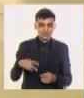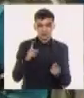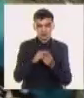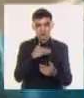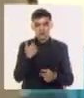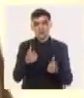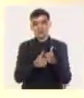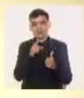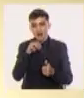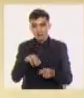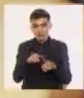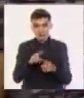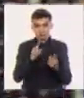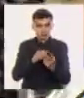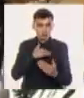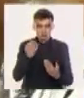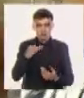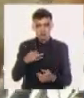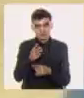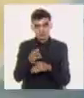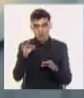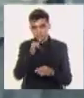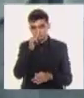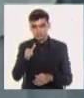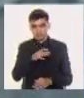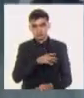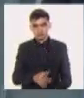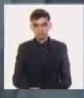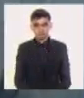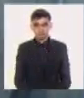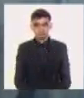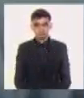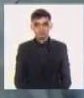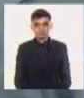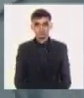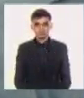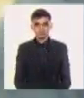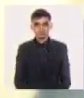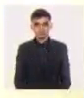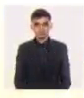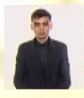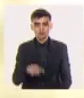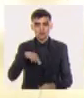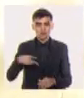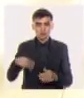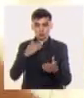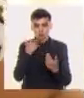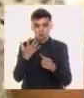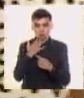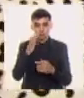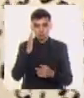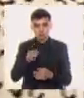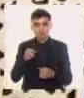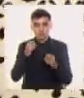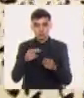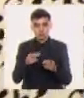его заместителем нашей съемочной группе так и не позволили. Давай выключай, ходи. Нас ругать будет. Директор нету, я сказал уже.